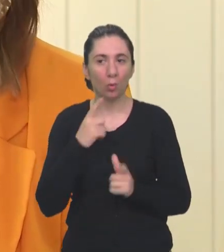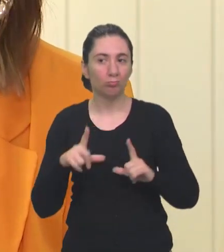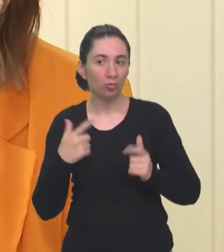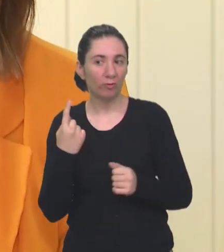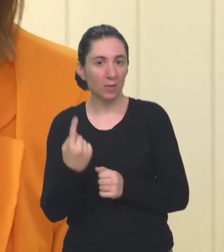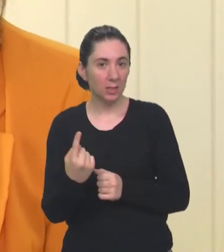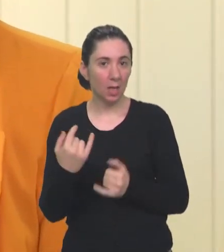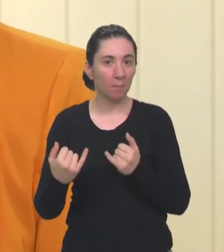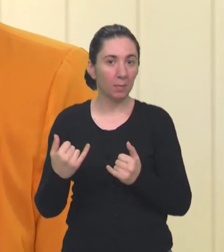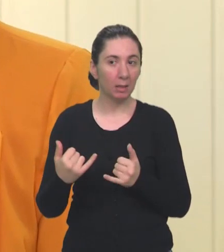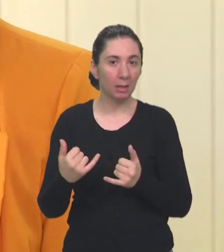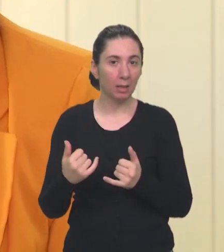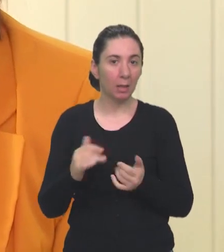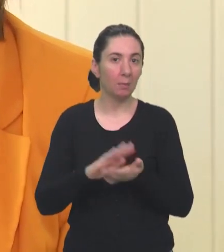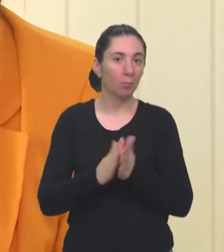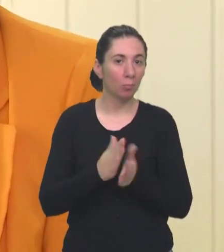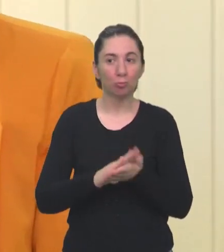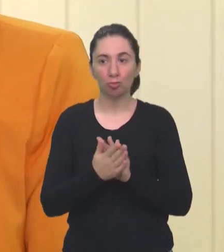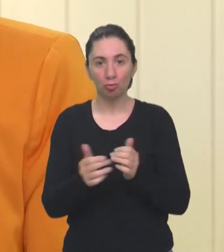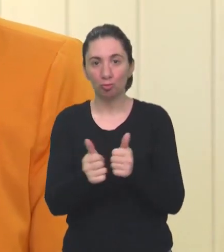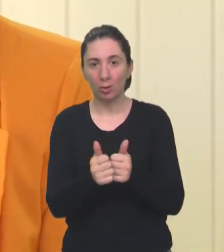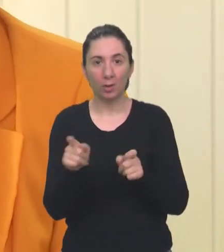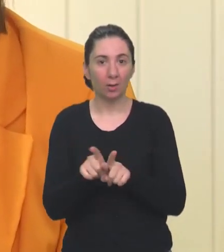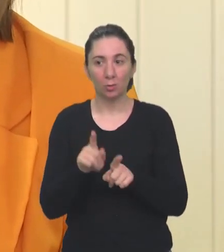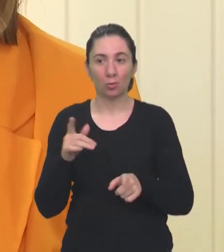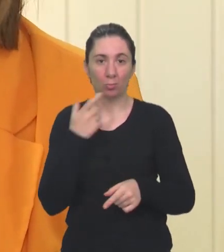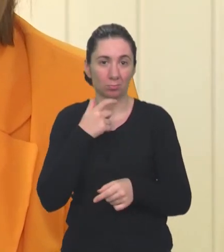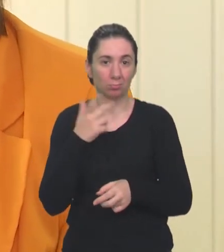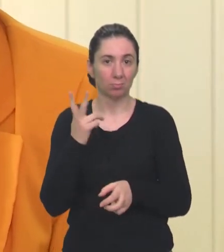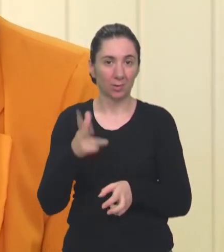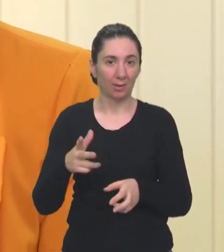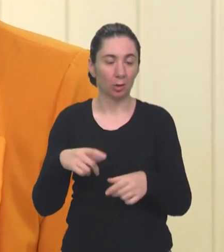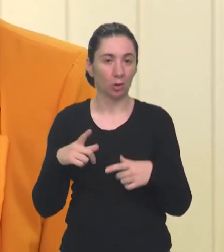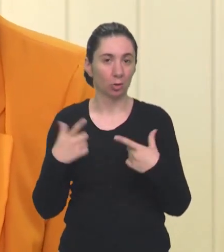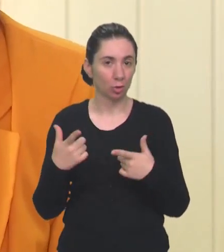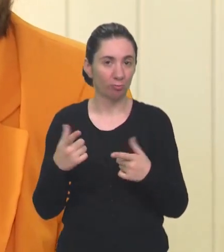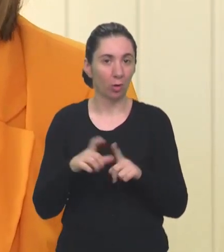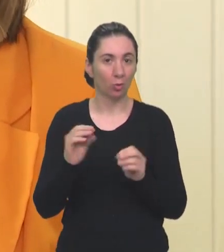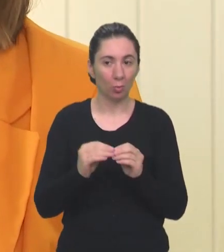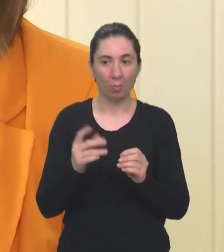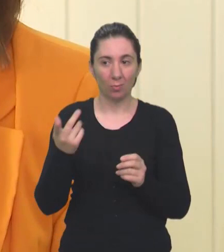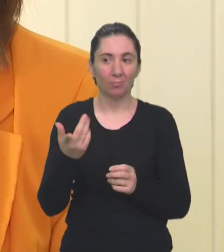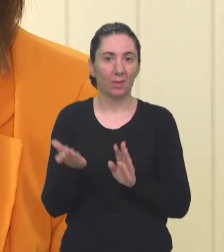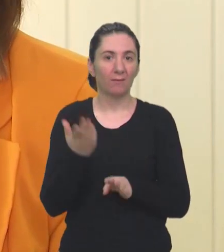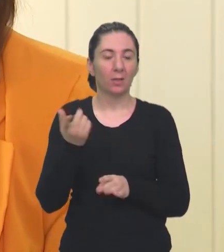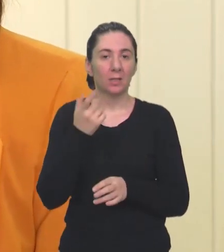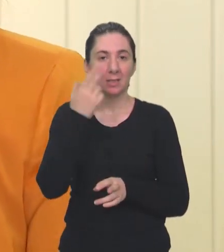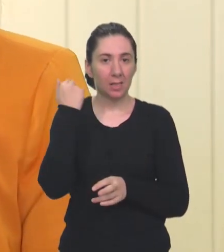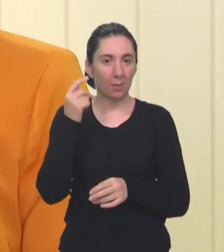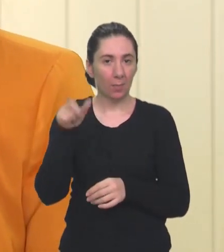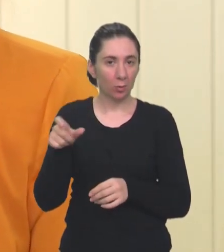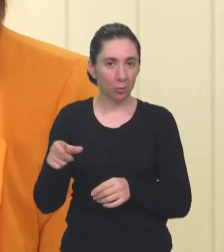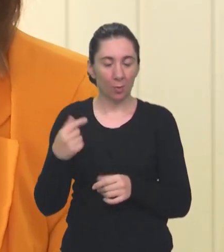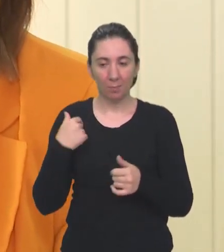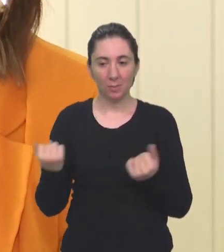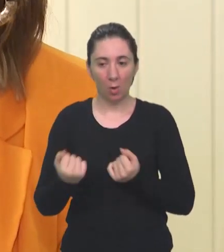žive same ili žive sa bračnim drugom koji opet teče životne dobi, najčešće je to i slijepa osoba. I u sve smo svoje aktivnosti usmjerili na